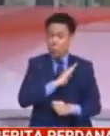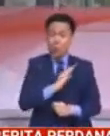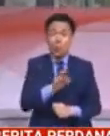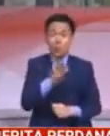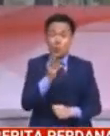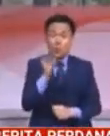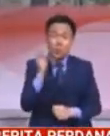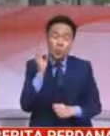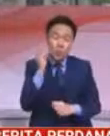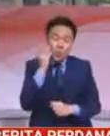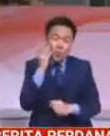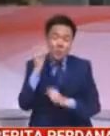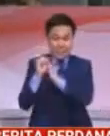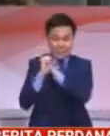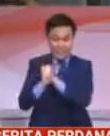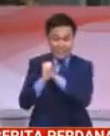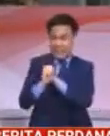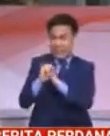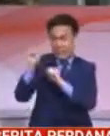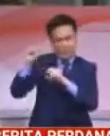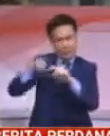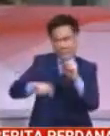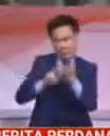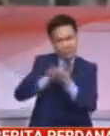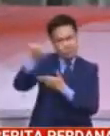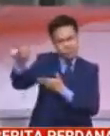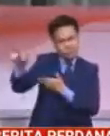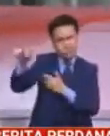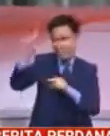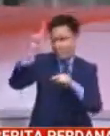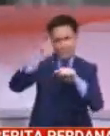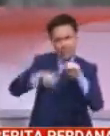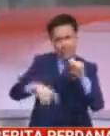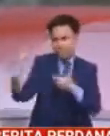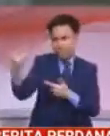keluar dari kawasan Napuh atau keluar negara termasuk pulang ke negara asal.